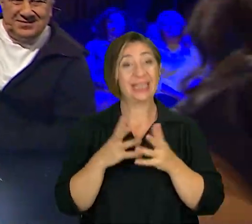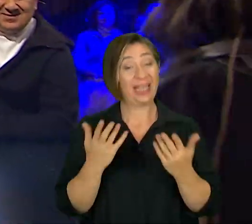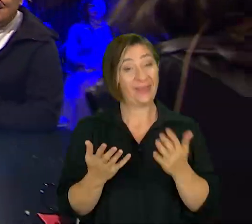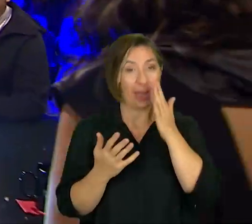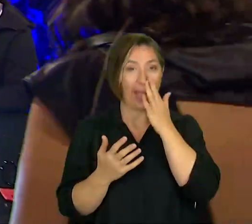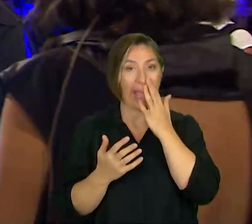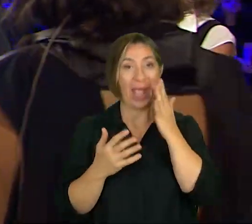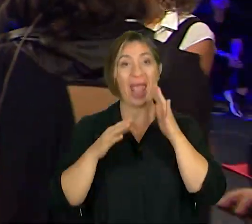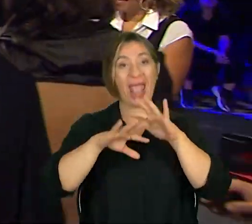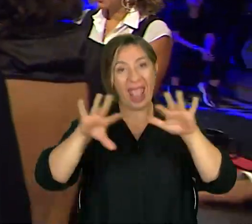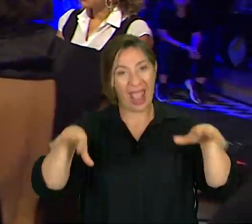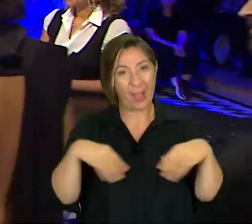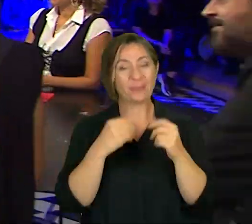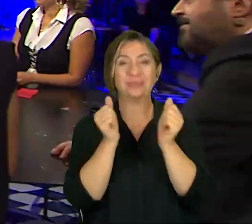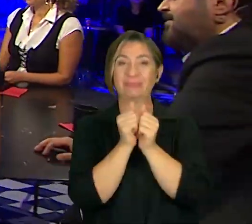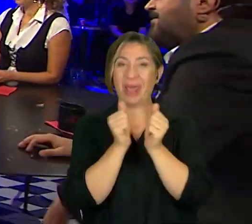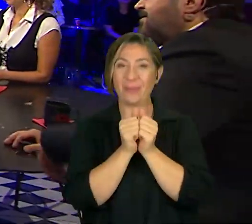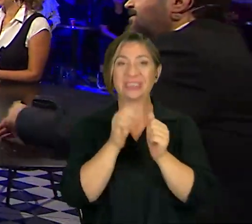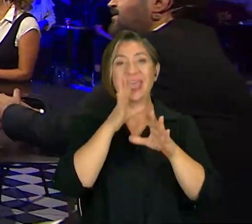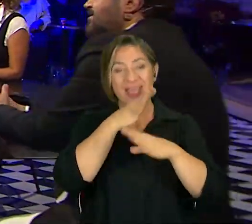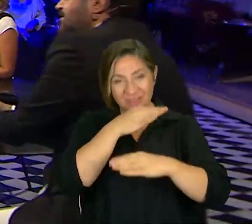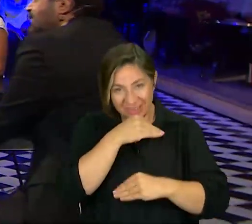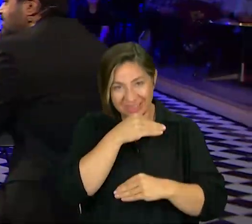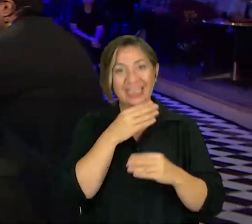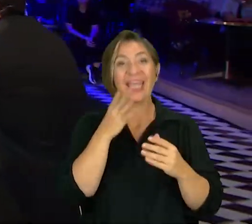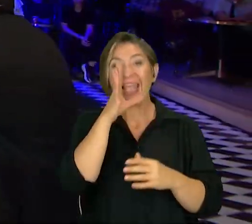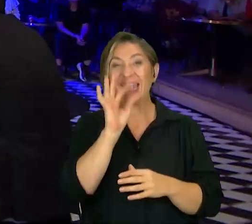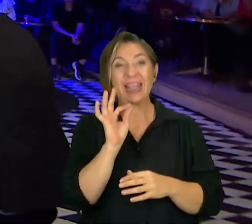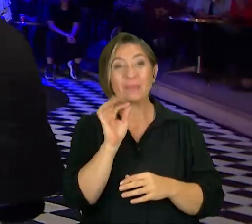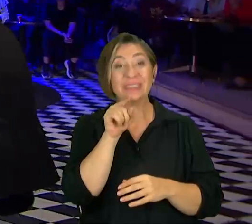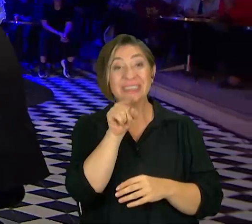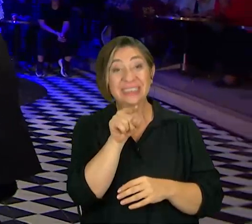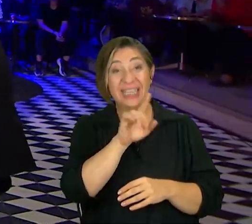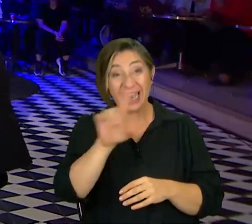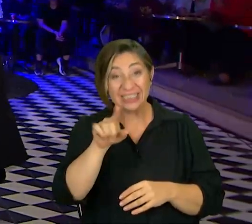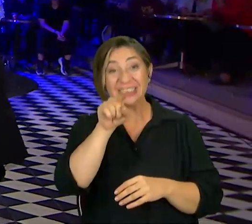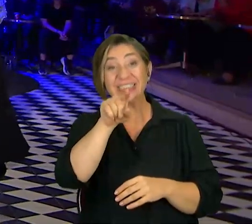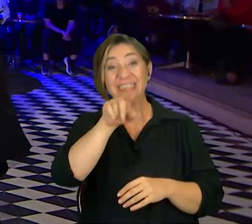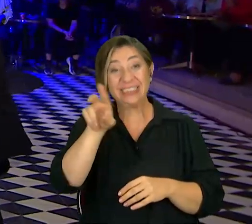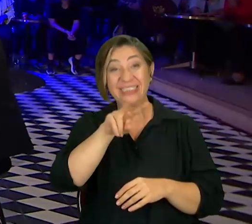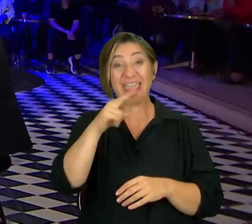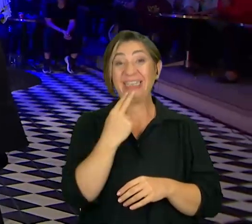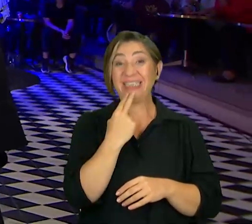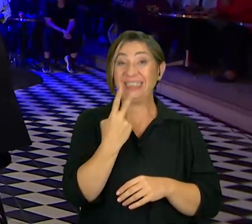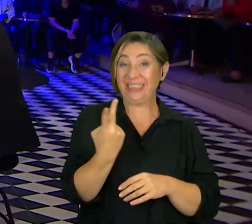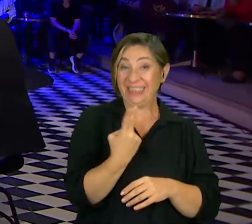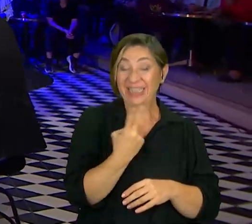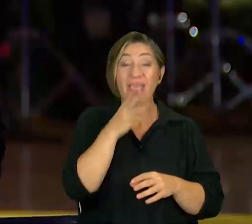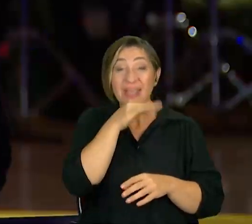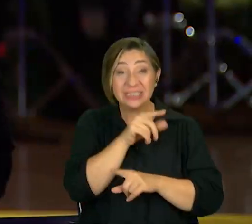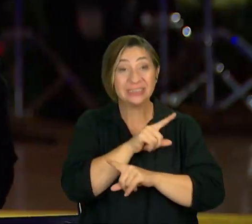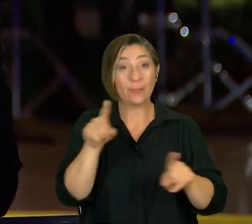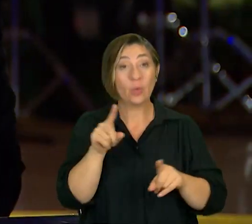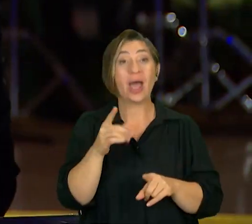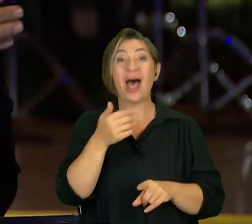bulduk. Tabii ki hepimiz beraberce yaşlandık. Kimler hariç? Siz hariç. Hanımefendiler